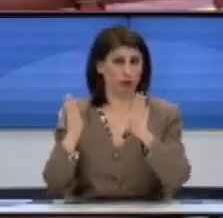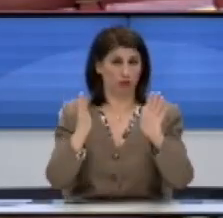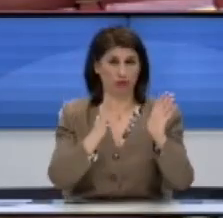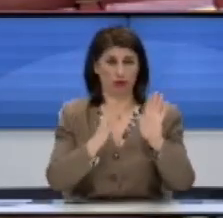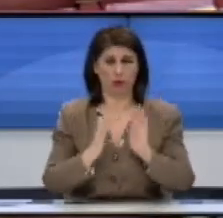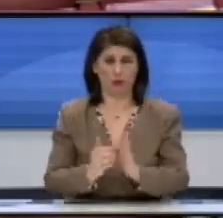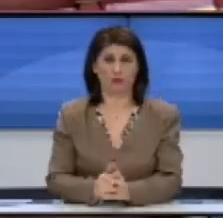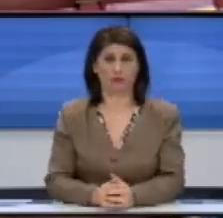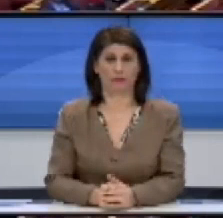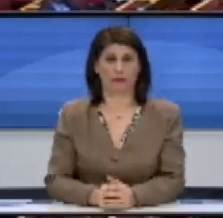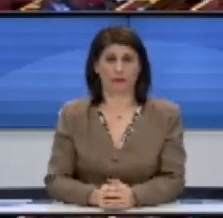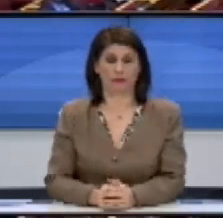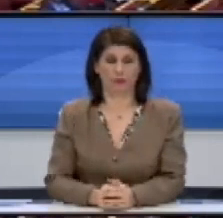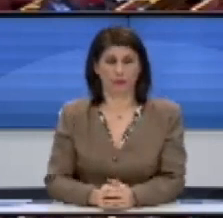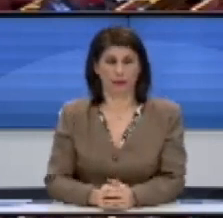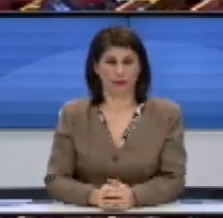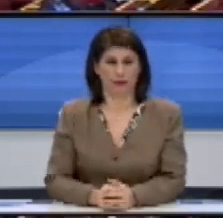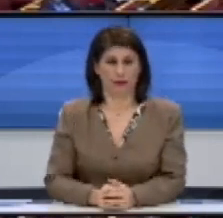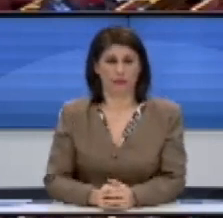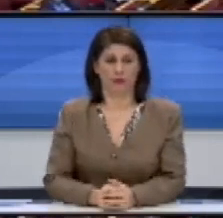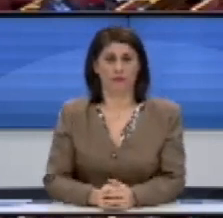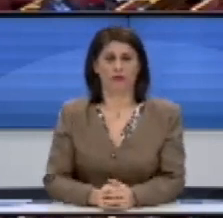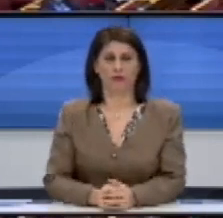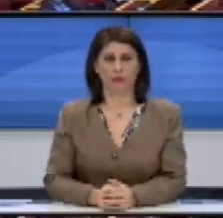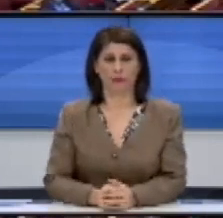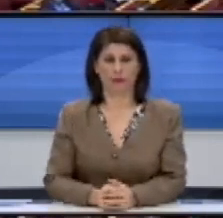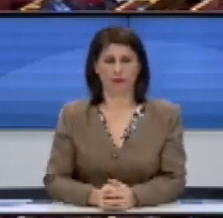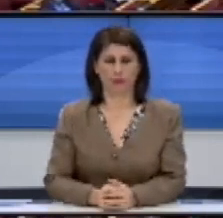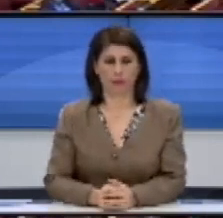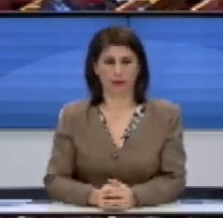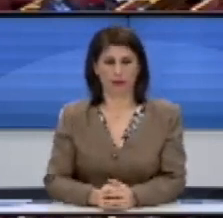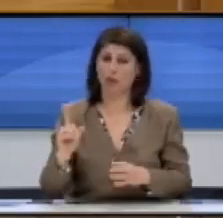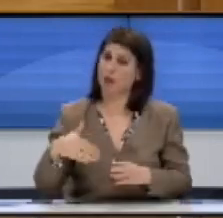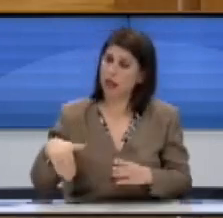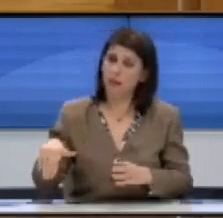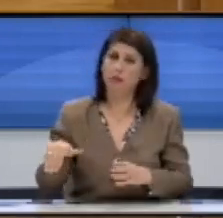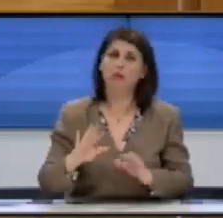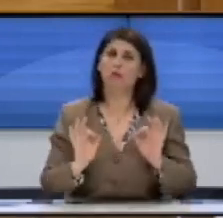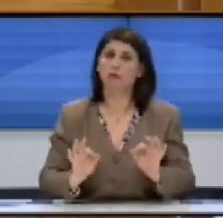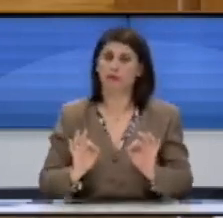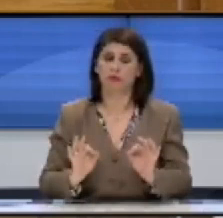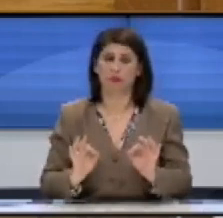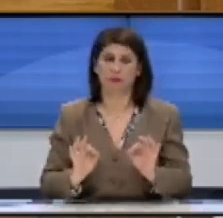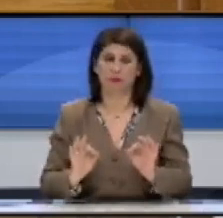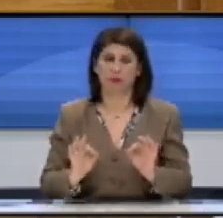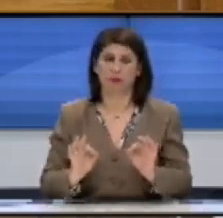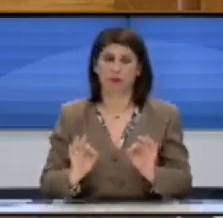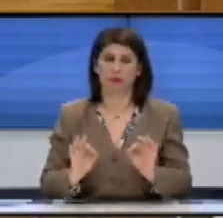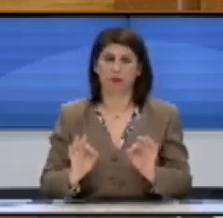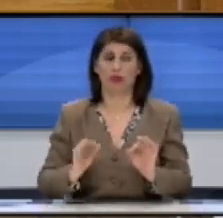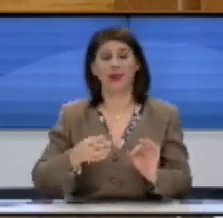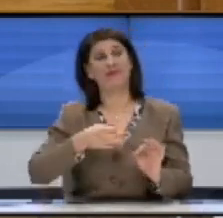η επίμαχη γνωμοδότηση του κυρίου εισαγγελέα του Αρείου Πάγου, πέρα από το γεγονός ότι νομικά δεν παράγει καμία απολύτως